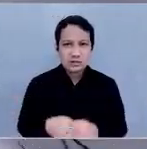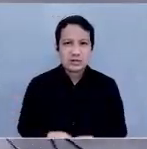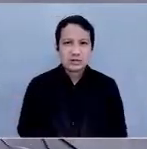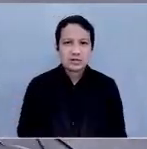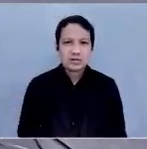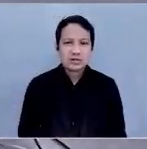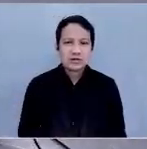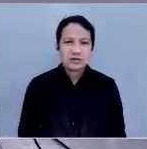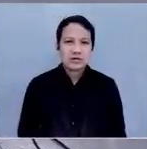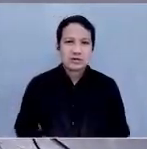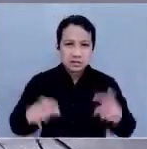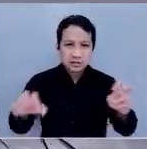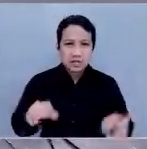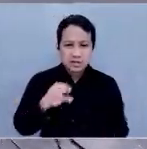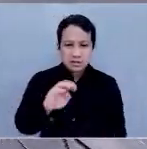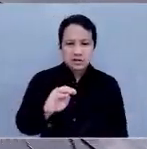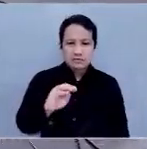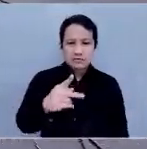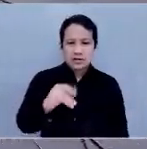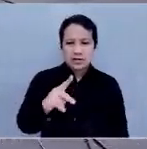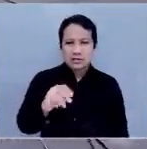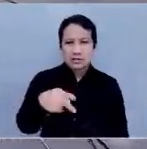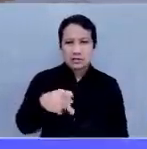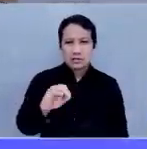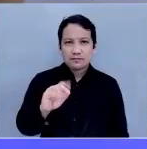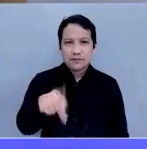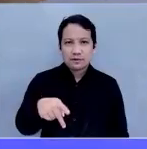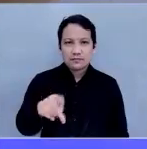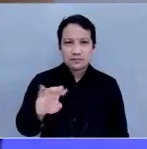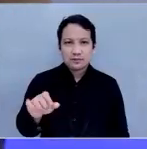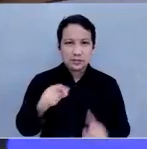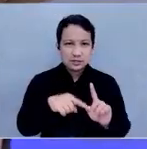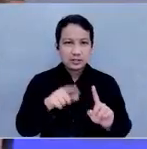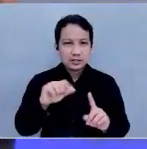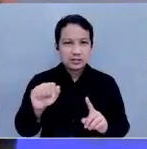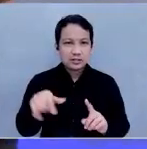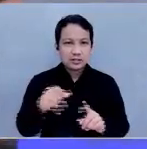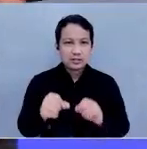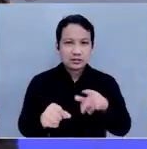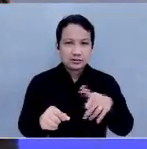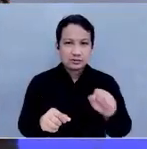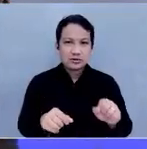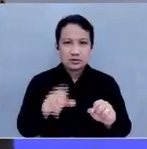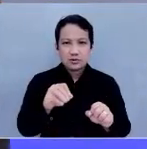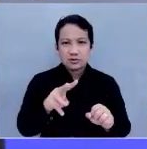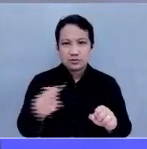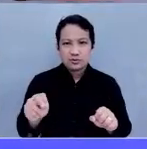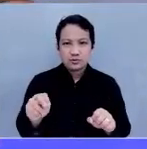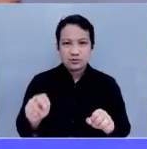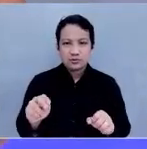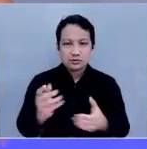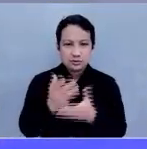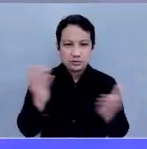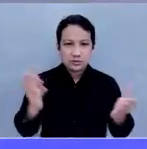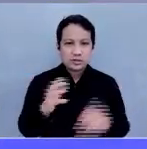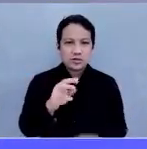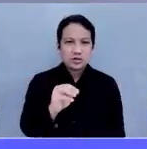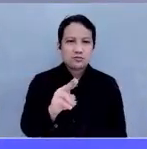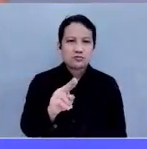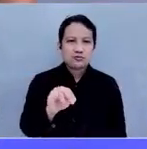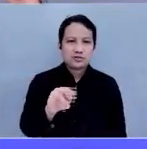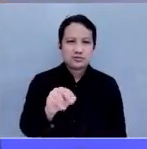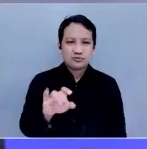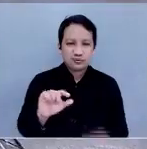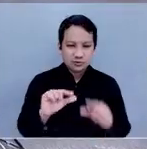sa pop band. Kasama po natin ngayon si Adj, Josh, Jolo, Owen at Ben ng Muni Muni. At kinatangan nila ang